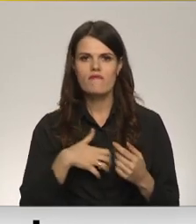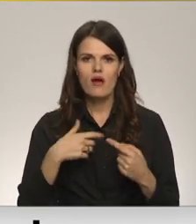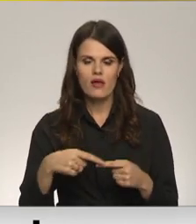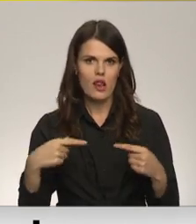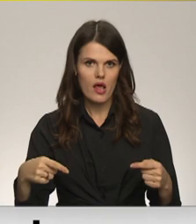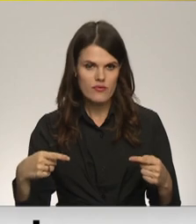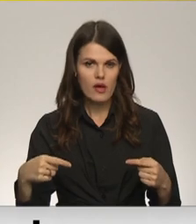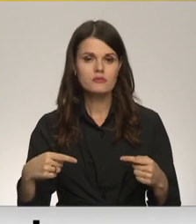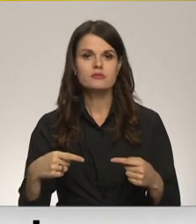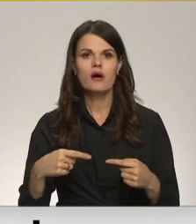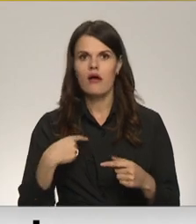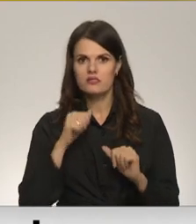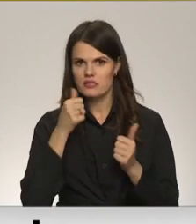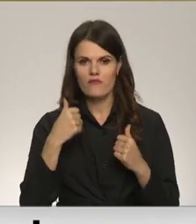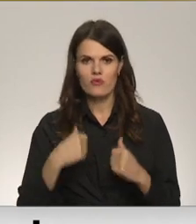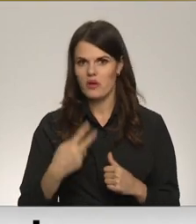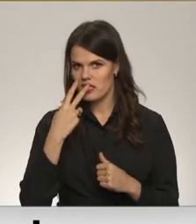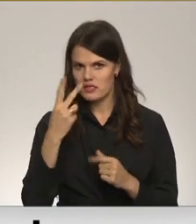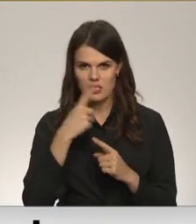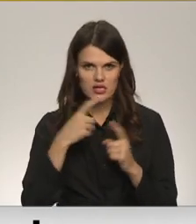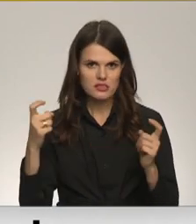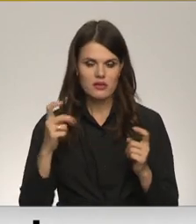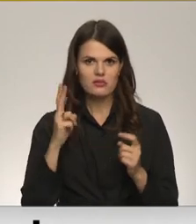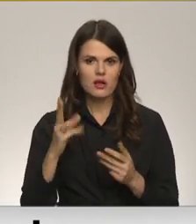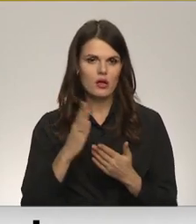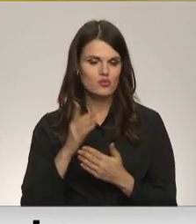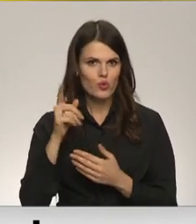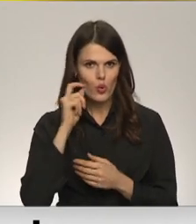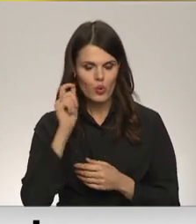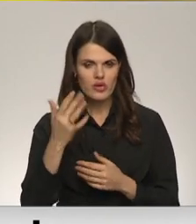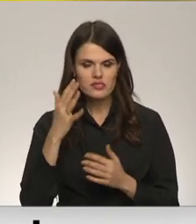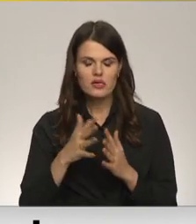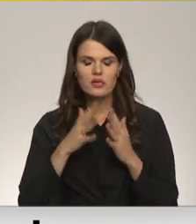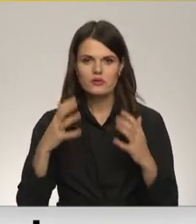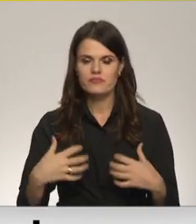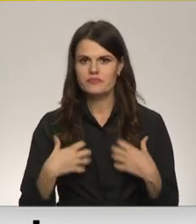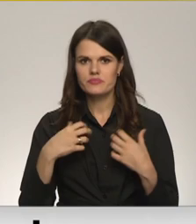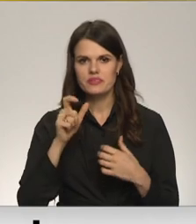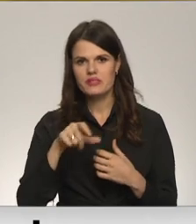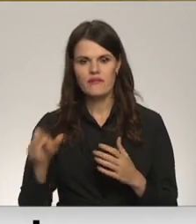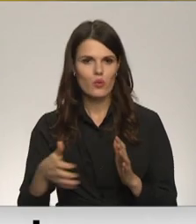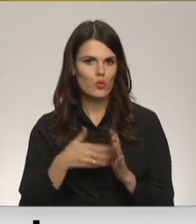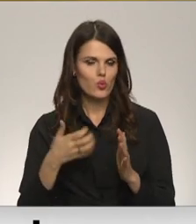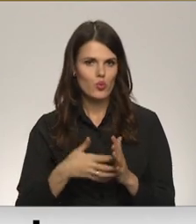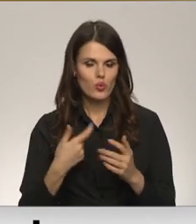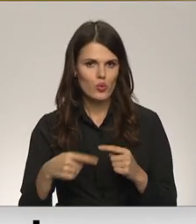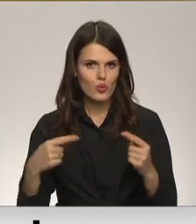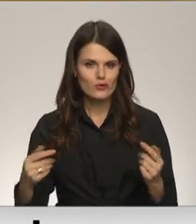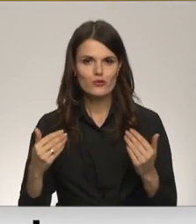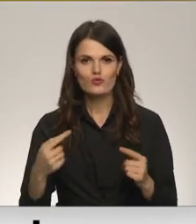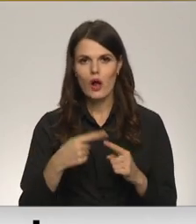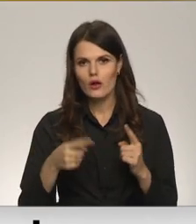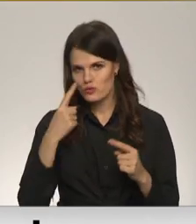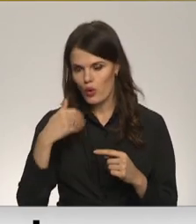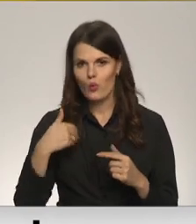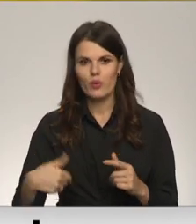vajadzīgākās lietas. Es nespēju mierīgi skatīties ziņas par to, kā iet Ukrainā, cik daudz visa kā iedzīvotājiem trūkst, viņš saka. Šoreiz no